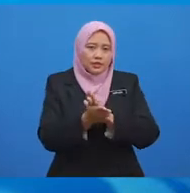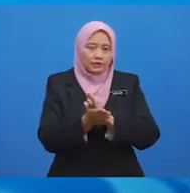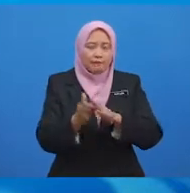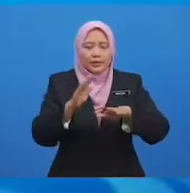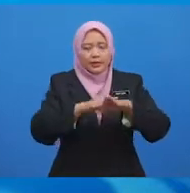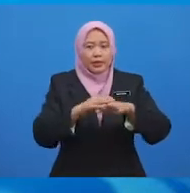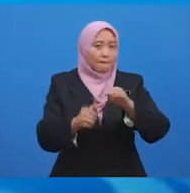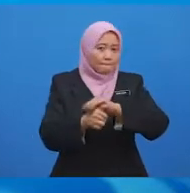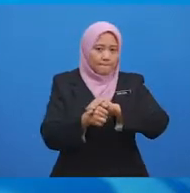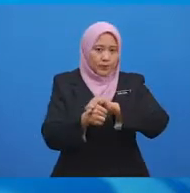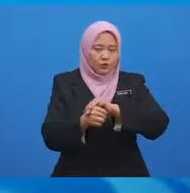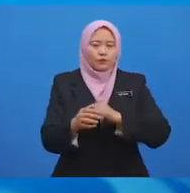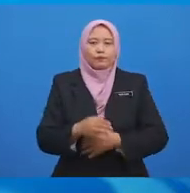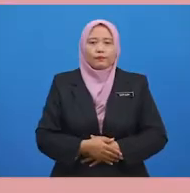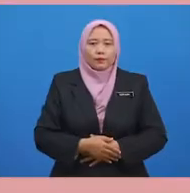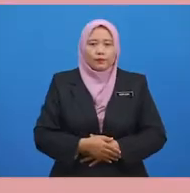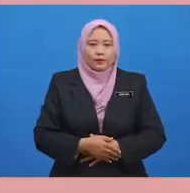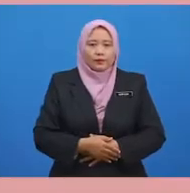Murid-murid, tahukah bahawa